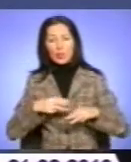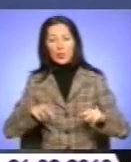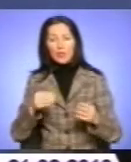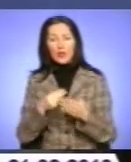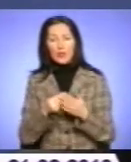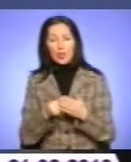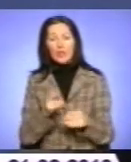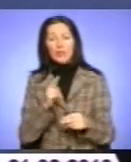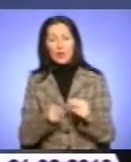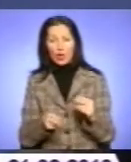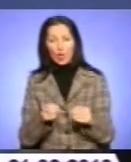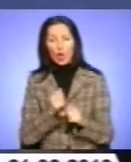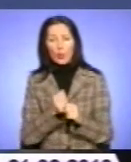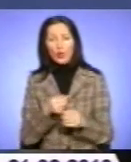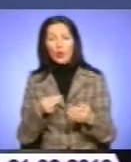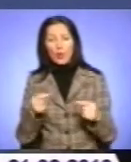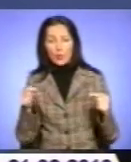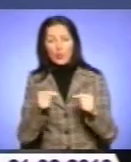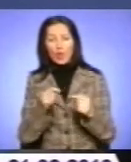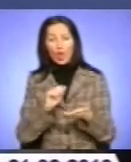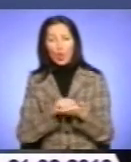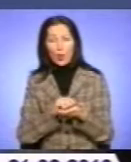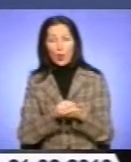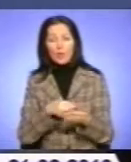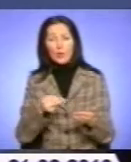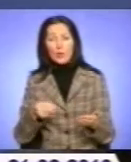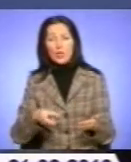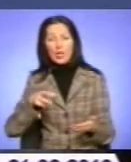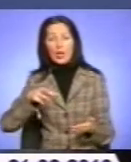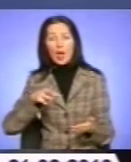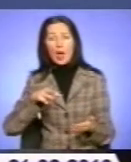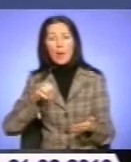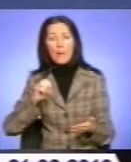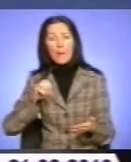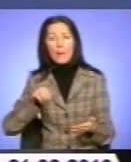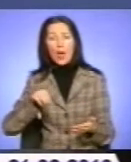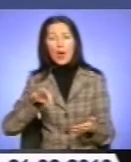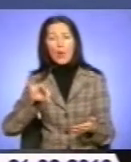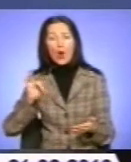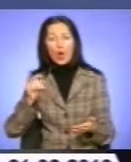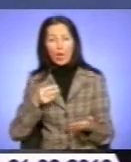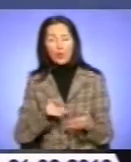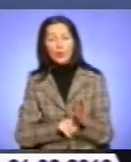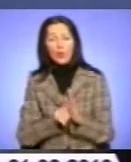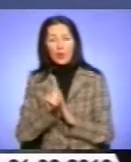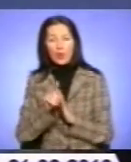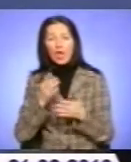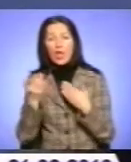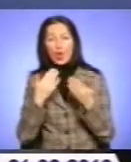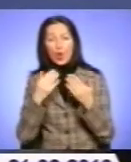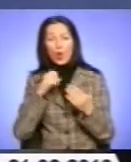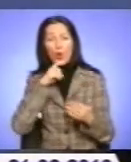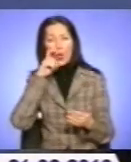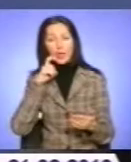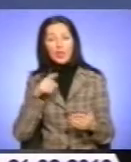документів. Підписання меморандуму про започаткування діалогу Україна-Європейський Союз з